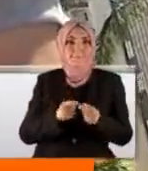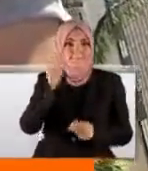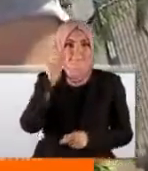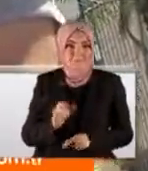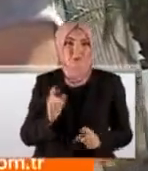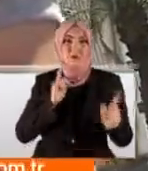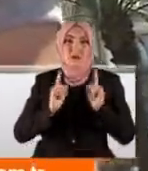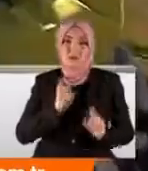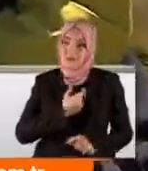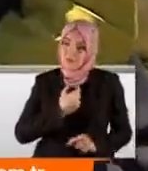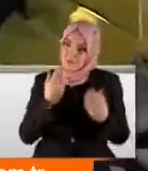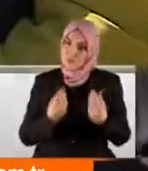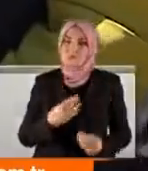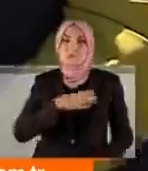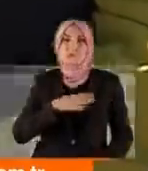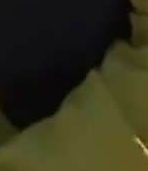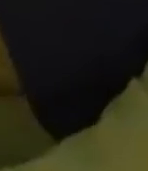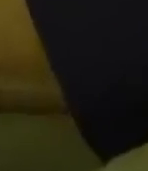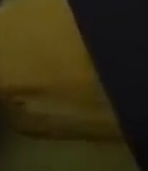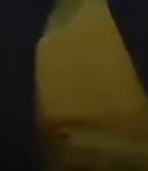adaletin yerini bulması.